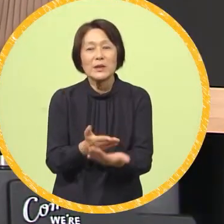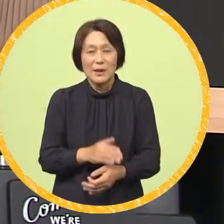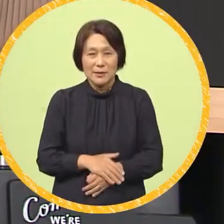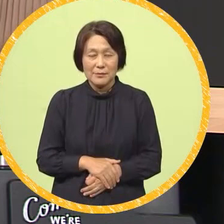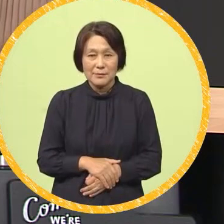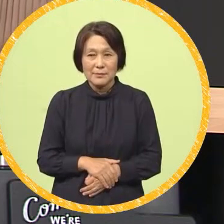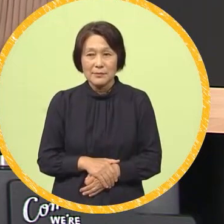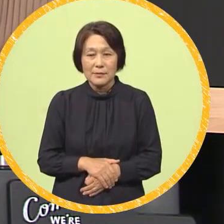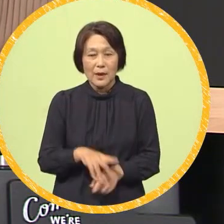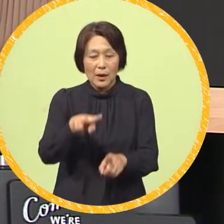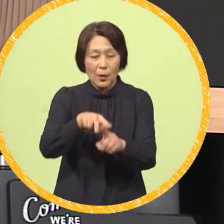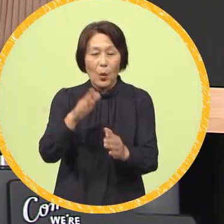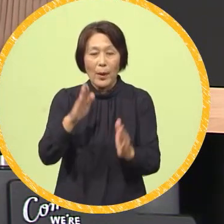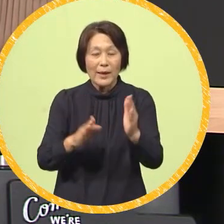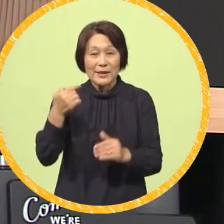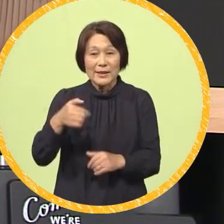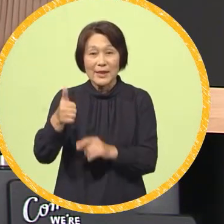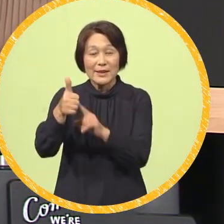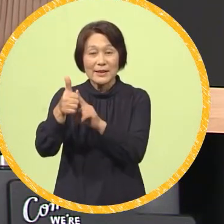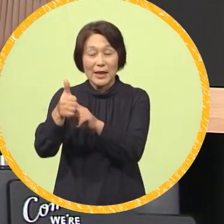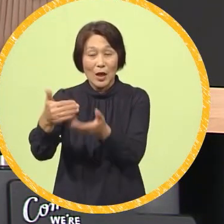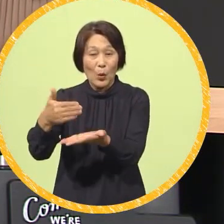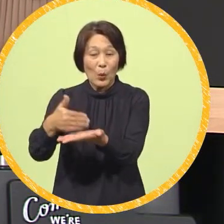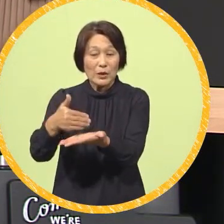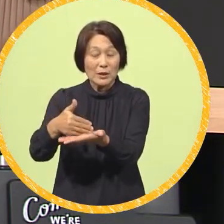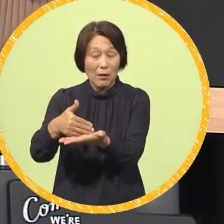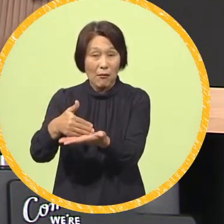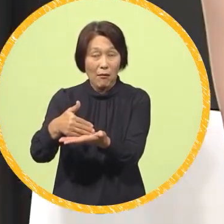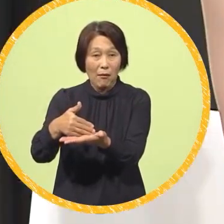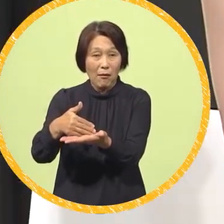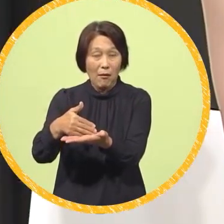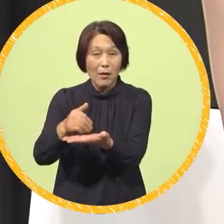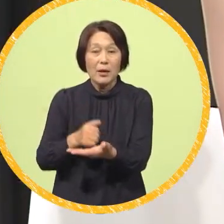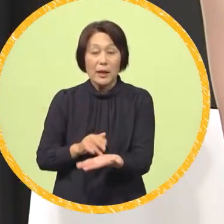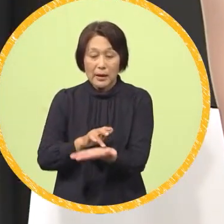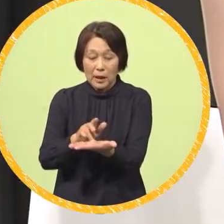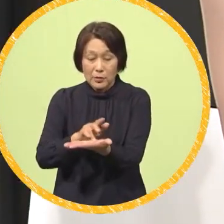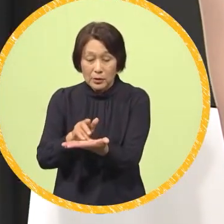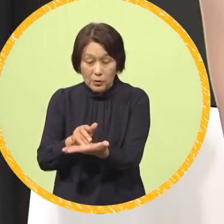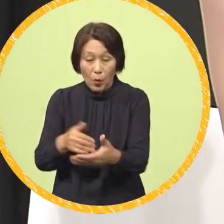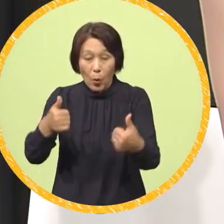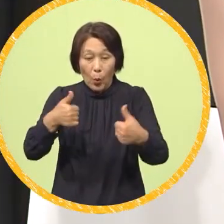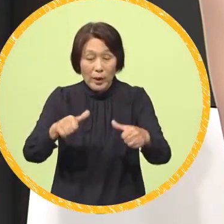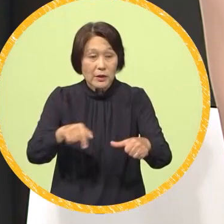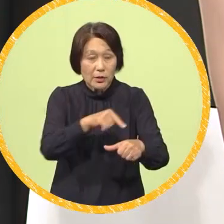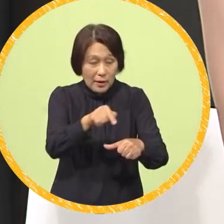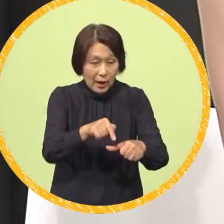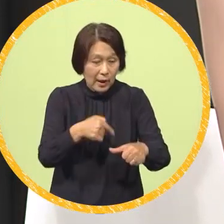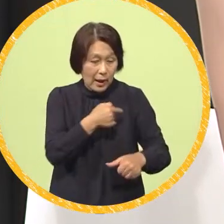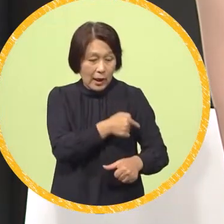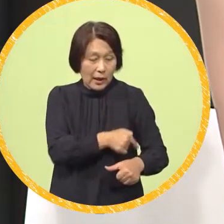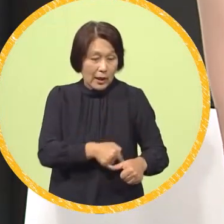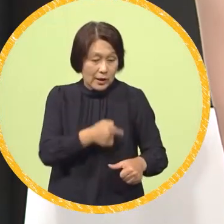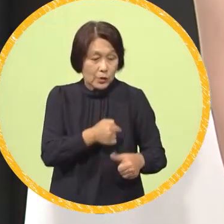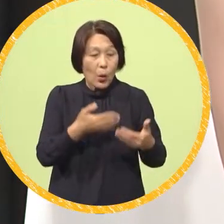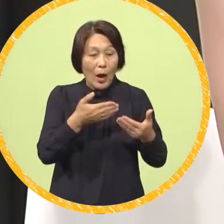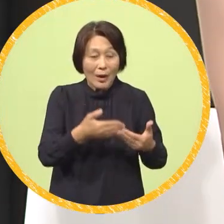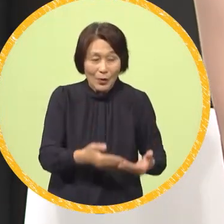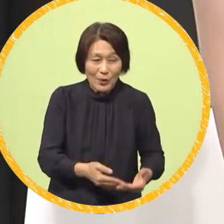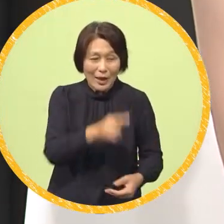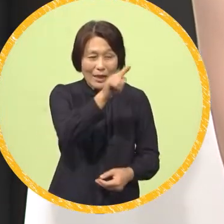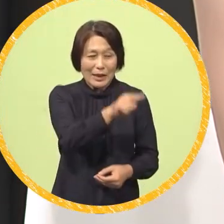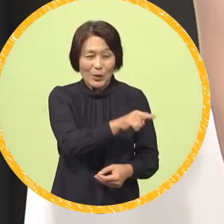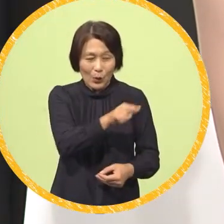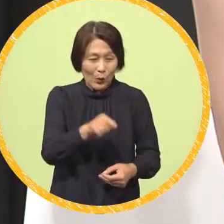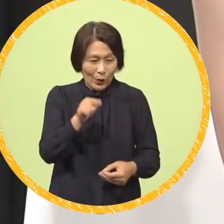かに、なんか小林先生がおっしゃってたのがすごい印象的だなと思ったのが、薬物と同じぐらい感情を安定させるのが人